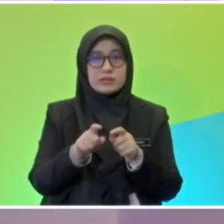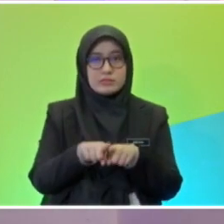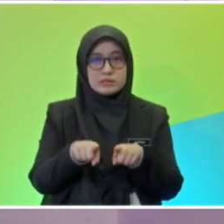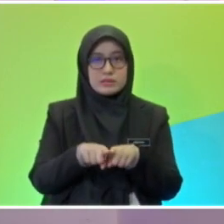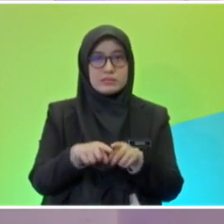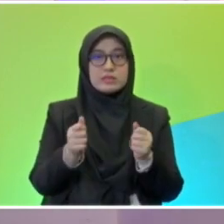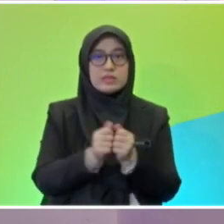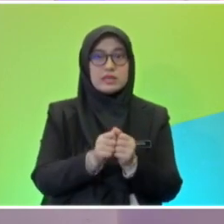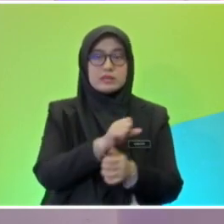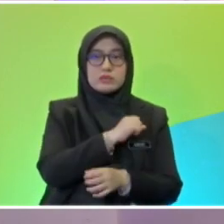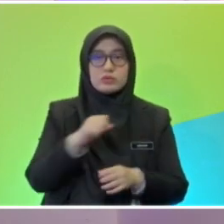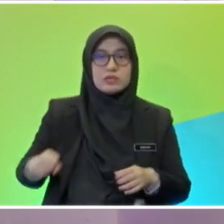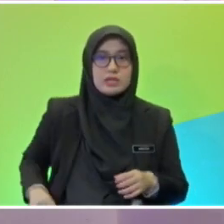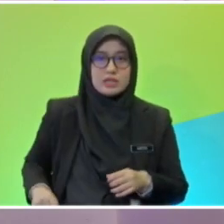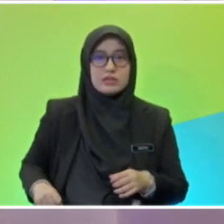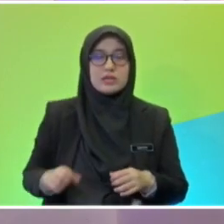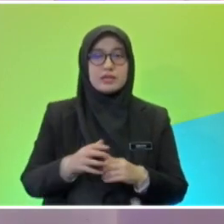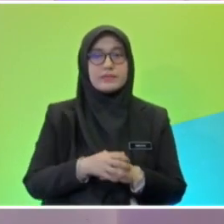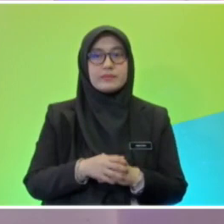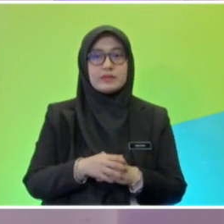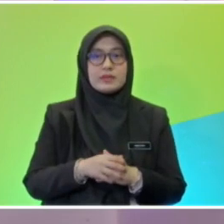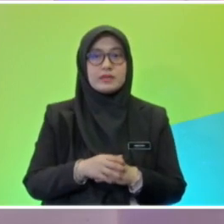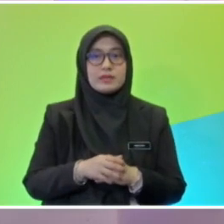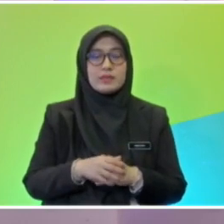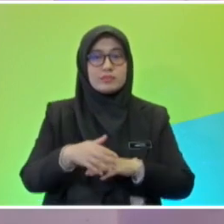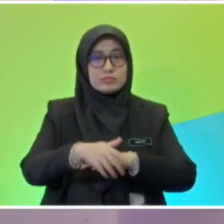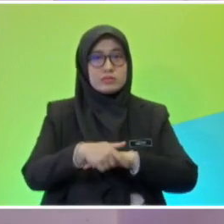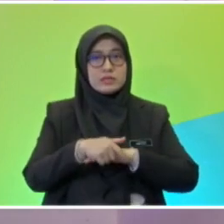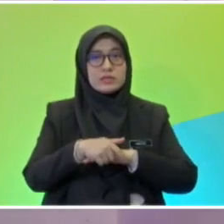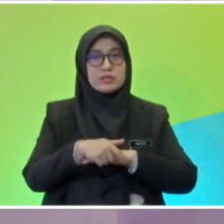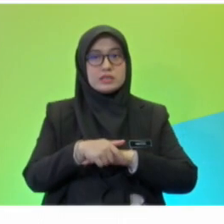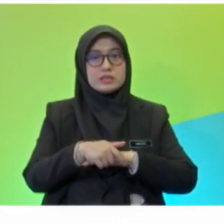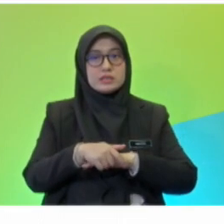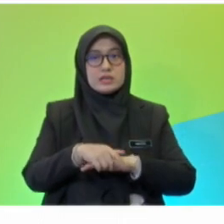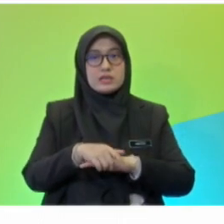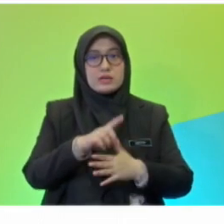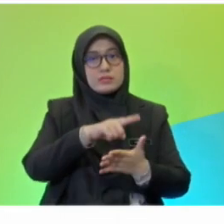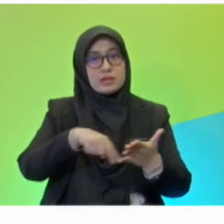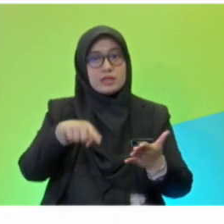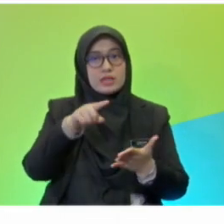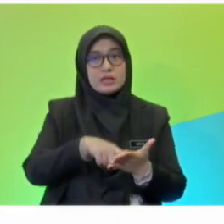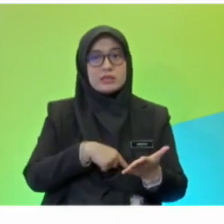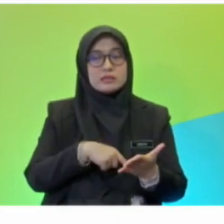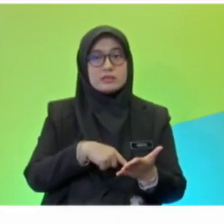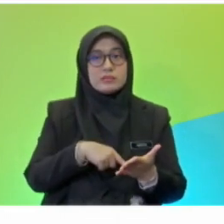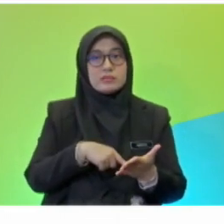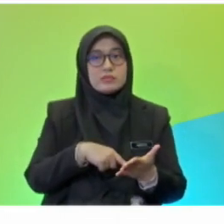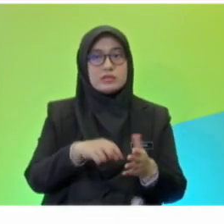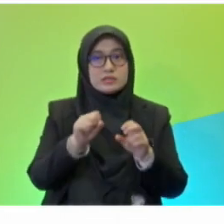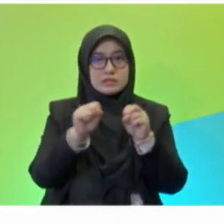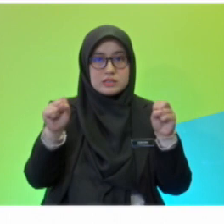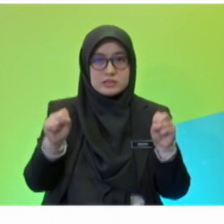sistem skin penempatan pegawaian ini tadi mulai memilih pegawai yang lebih baik yang depan dan berbahasa Melayu dan sebagainya